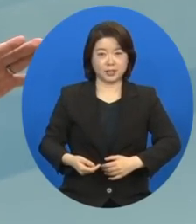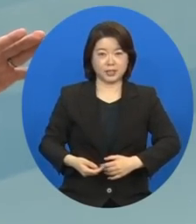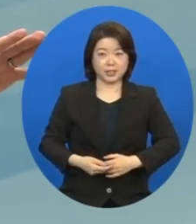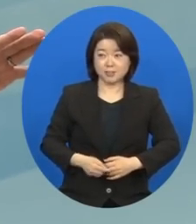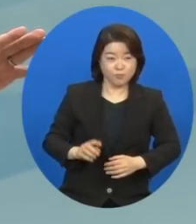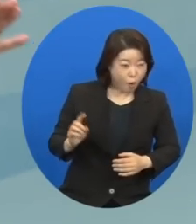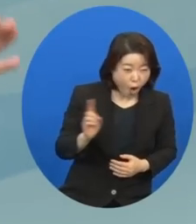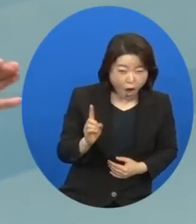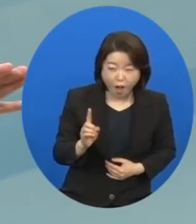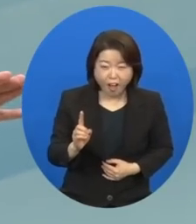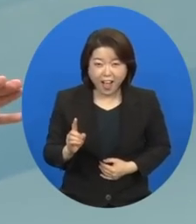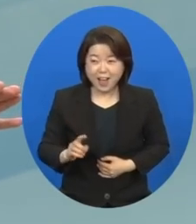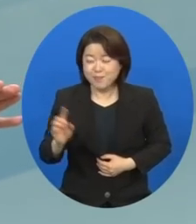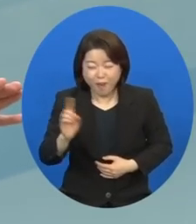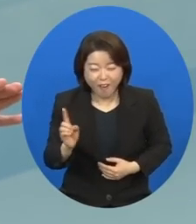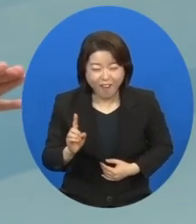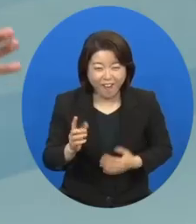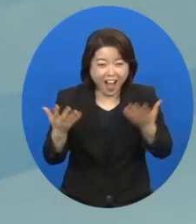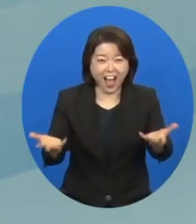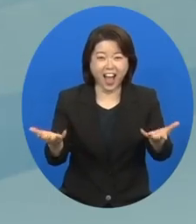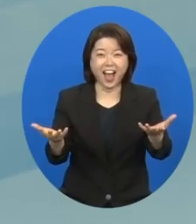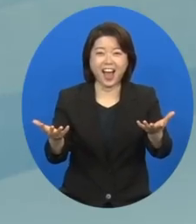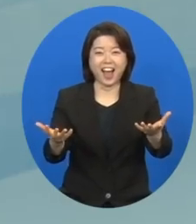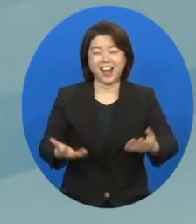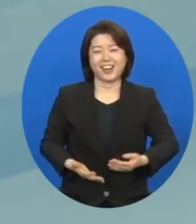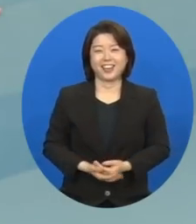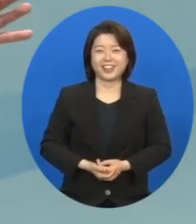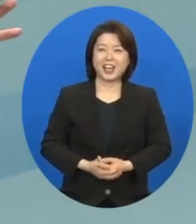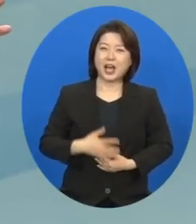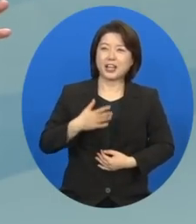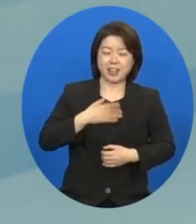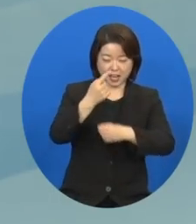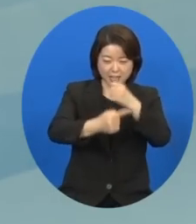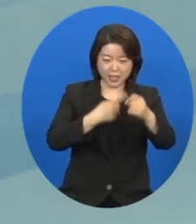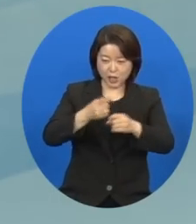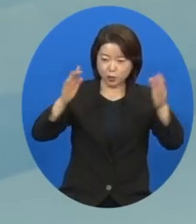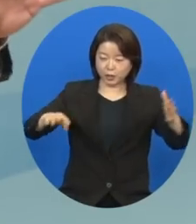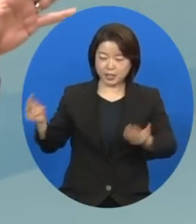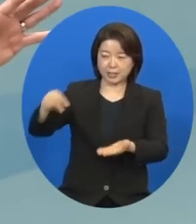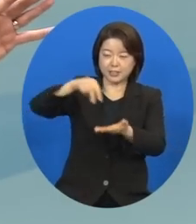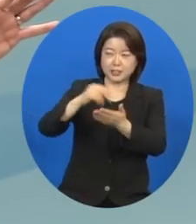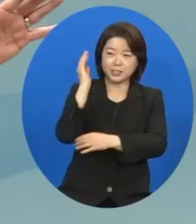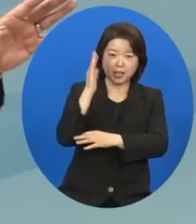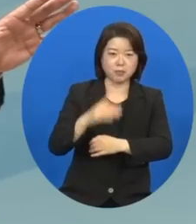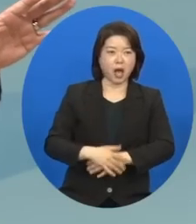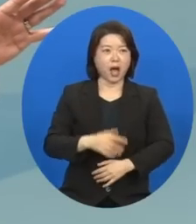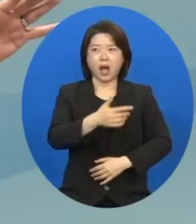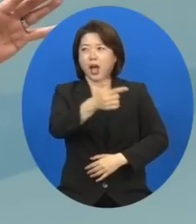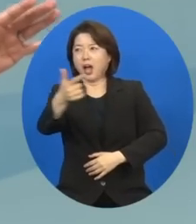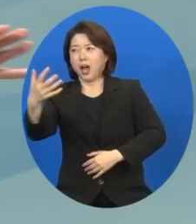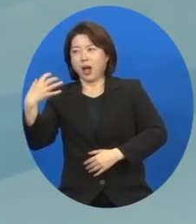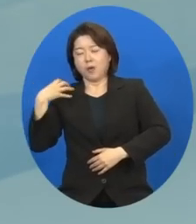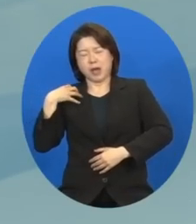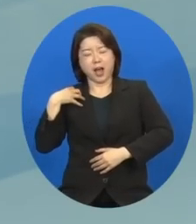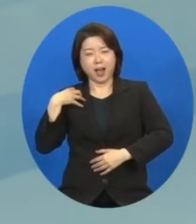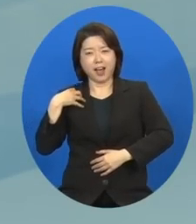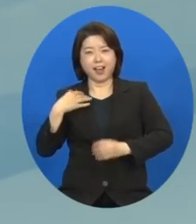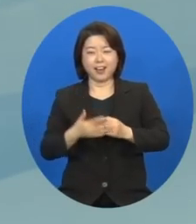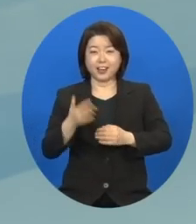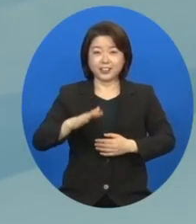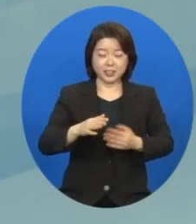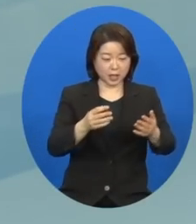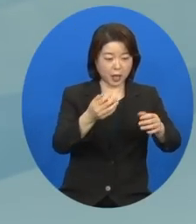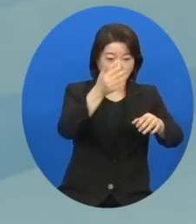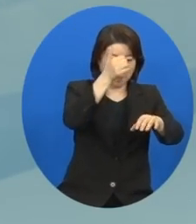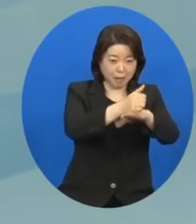뭐? 뭐라고? 저는 1년 동안 여기 있었지만 아직도 저는 감당이 안 됩니다. 근데 갑자기